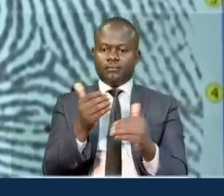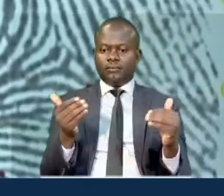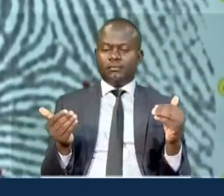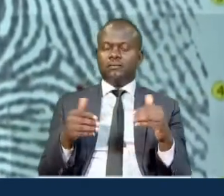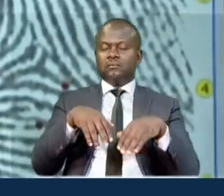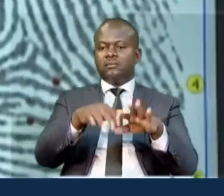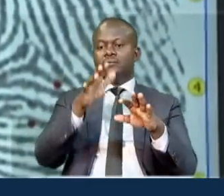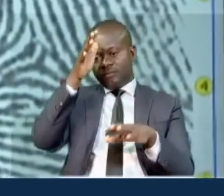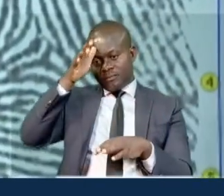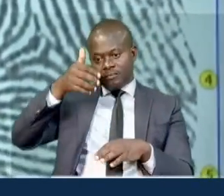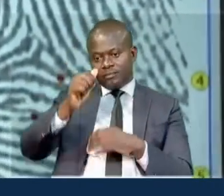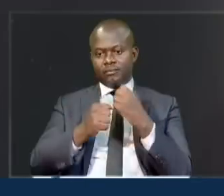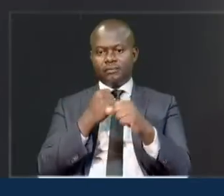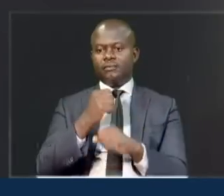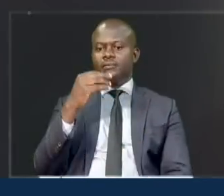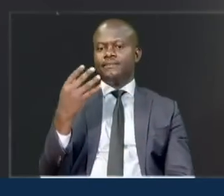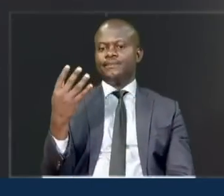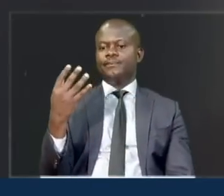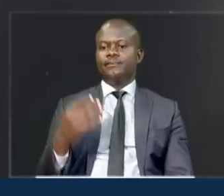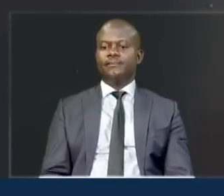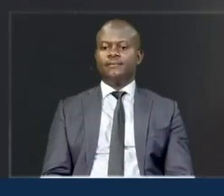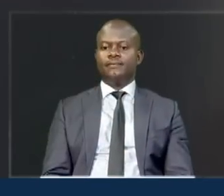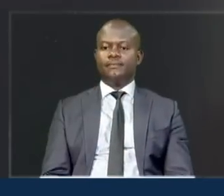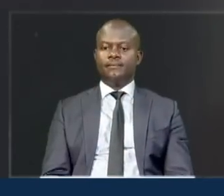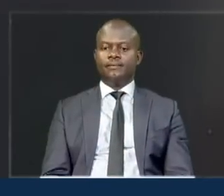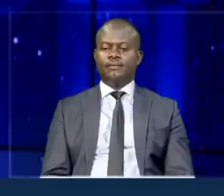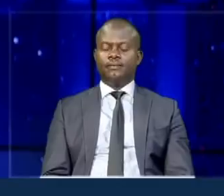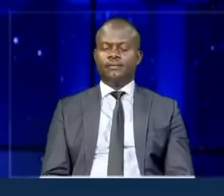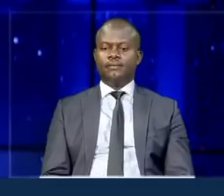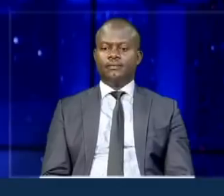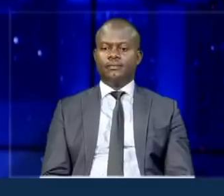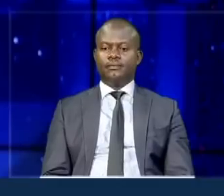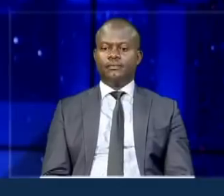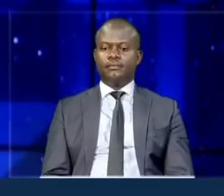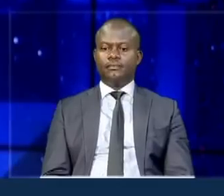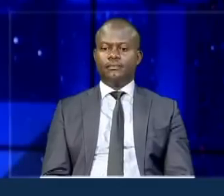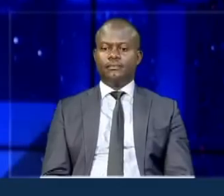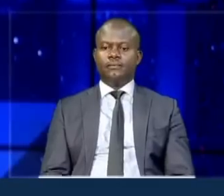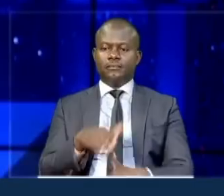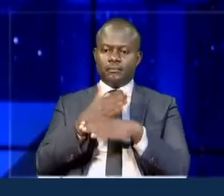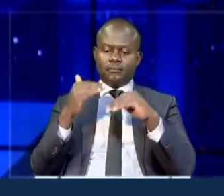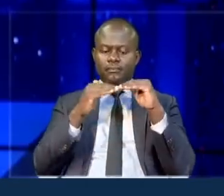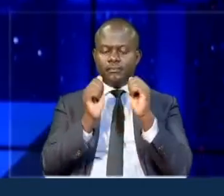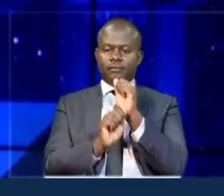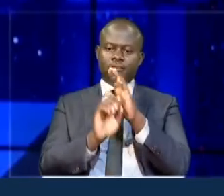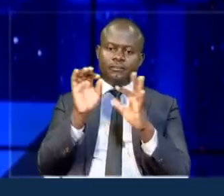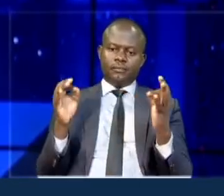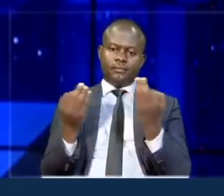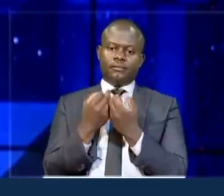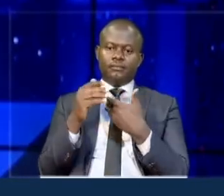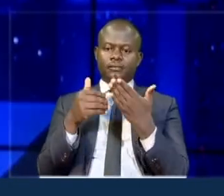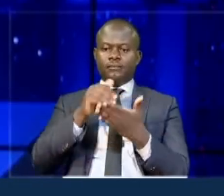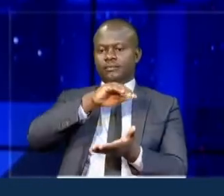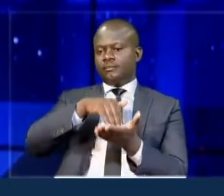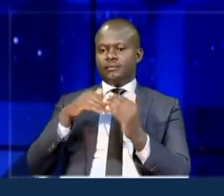na base muri iyo myaka 4 Kwizera Bosco mu mujyi wa Kigali Minisiteri y'Uburinganire n'Iterambere ry'Umuryango ndetse